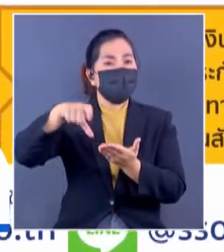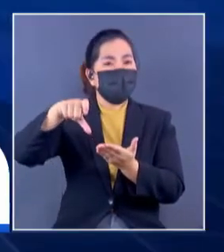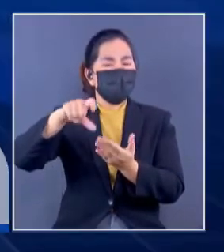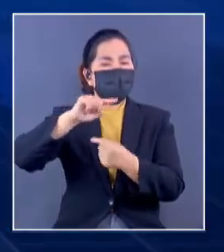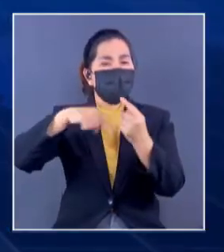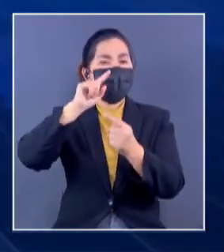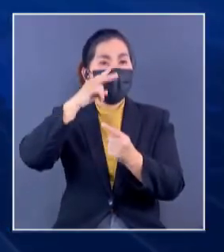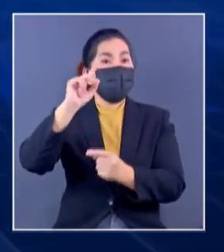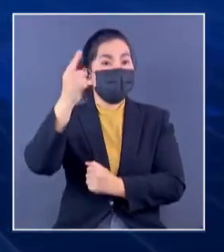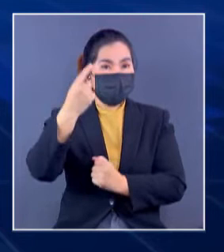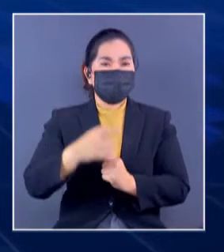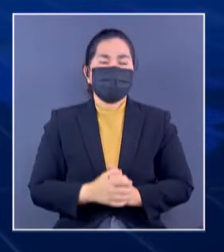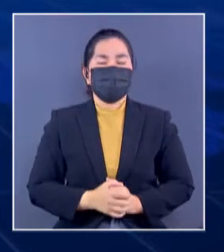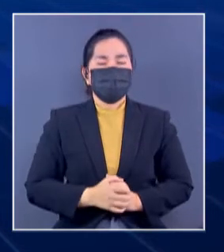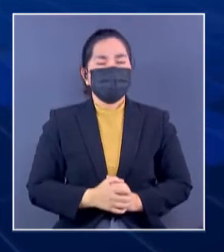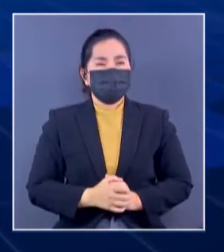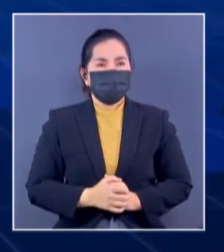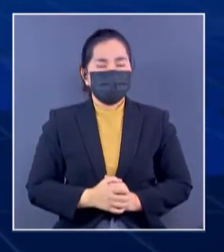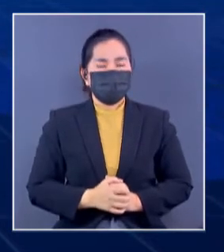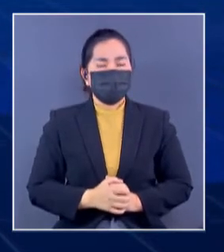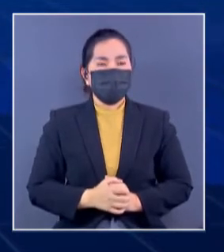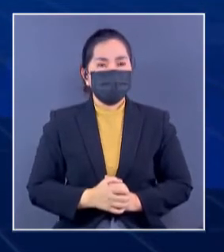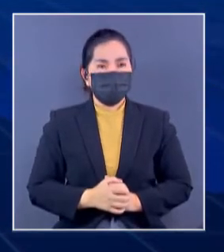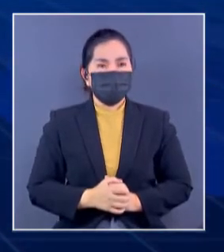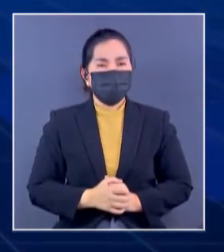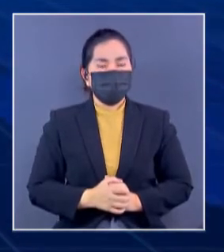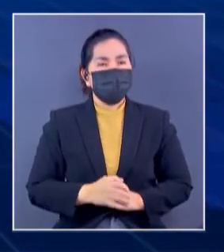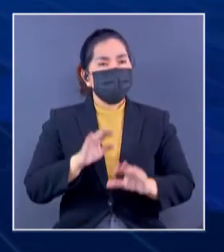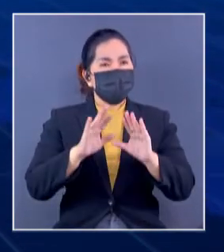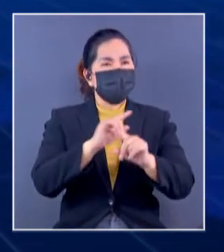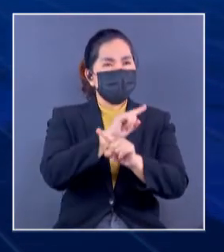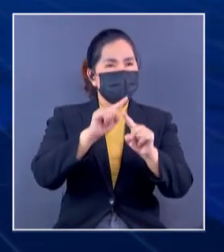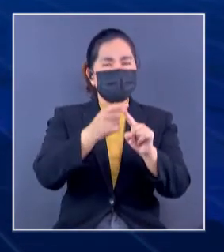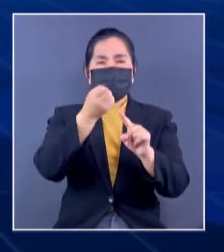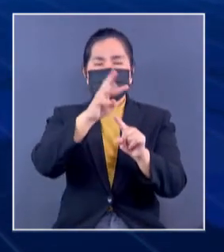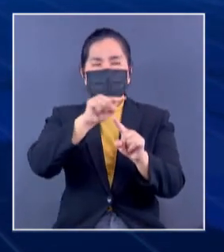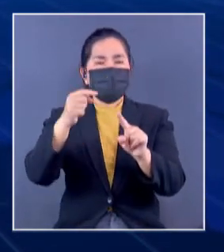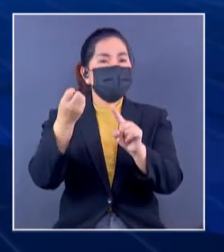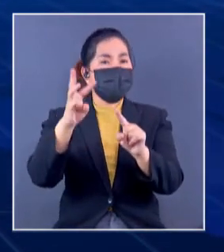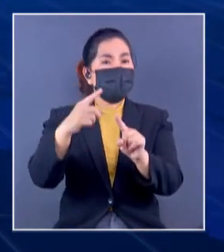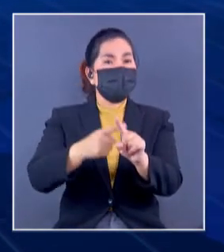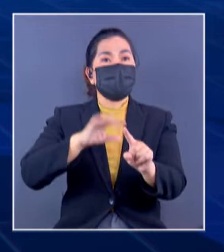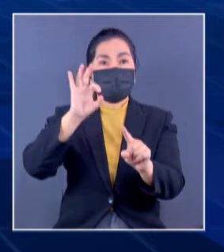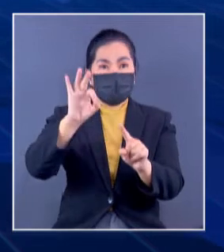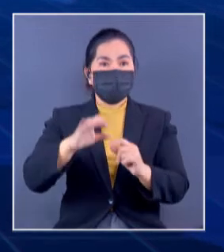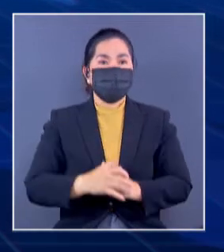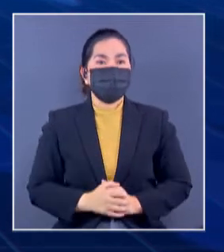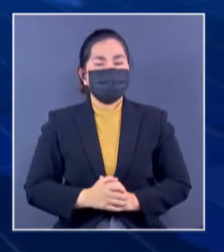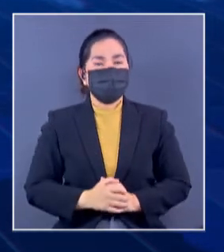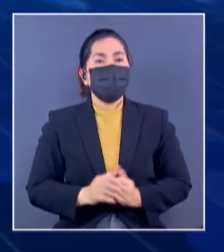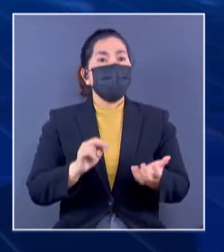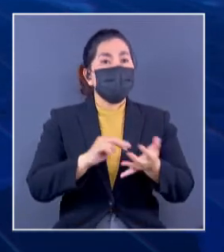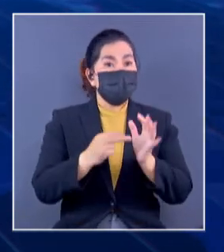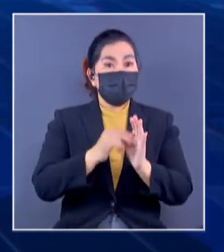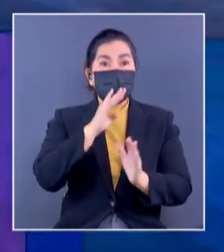นอีกรอบนึงเก็บตกอ่ะนะฮะพูดง่ายเป็นรอบที่2นะครับในระหว่างวันที่14ถึง16กันยายนนี้นะครับ นั่นหมายความว่า